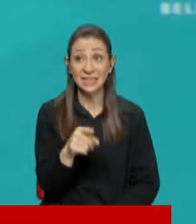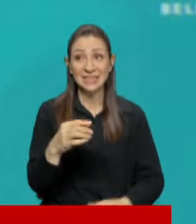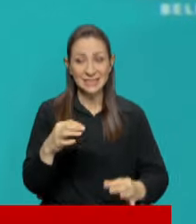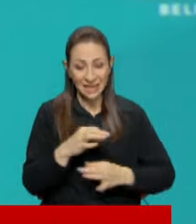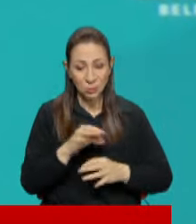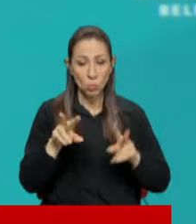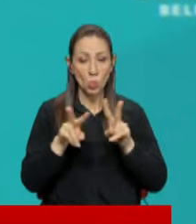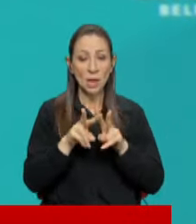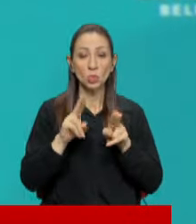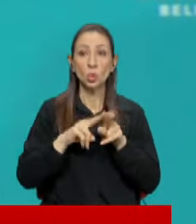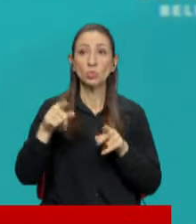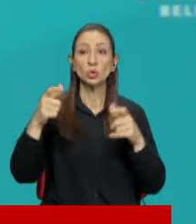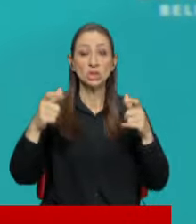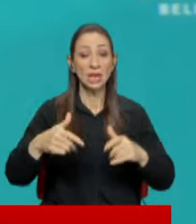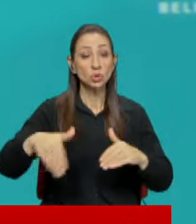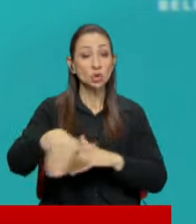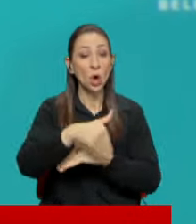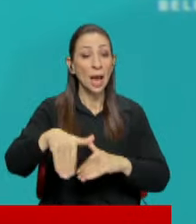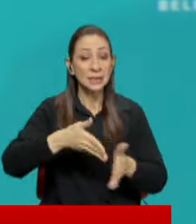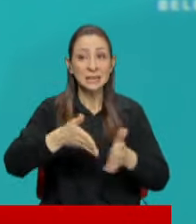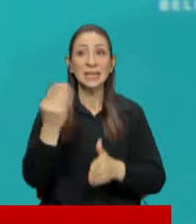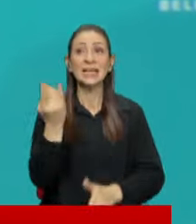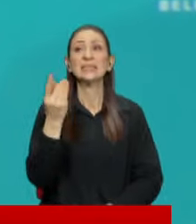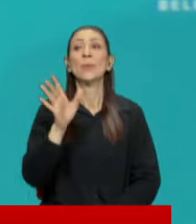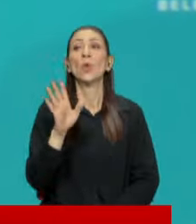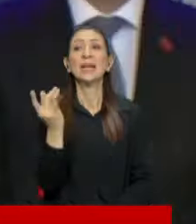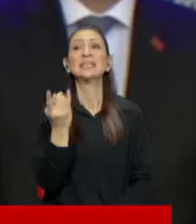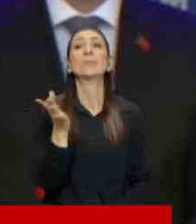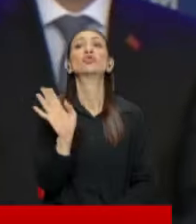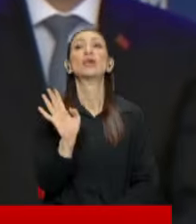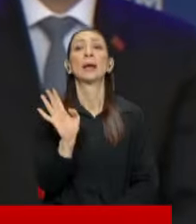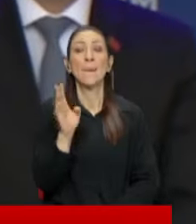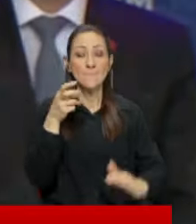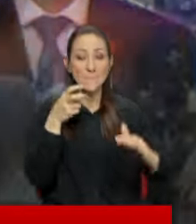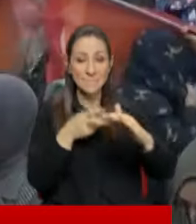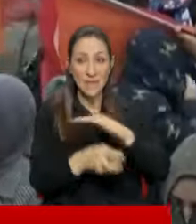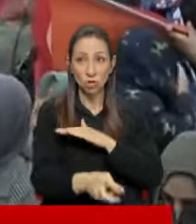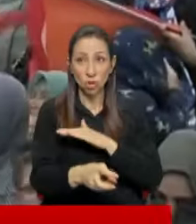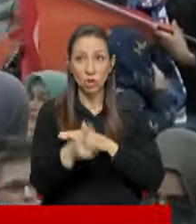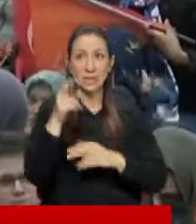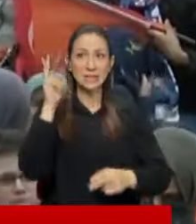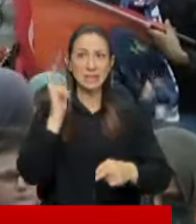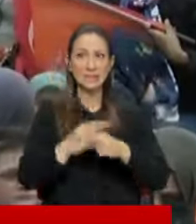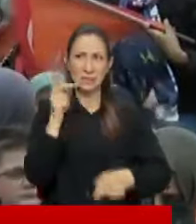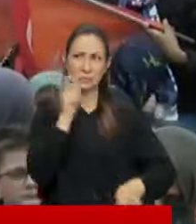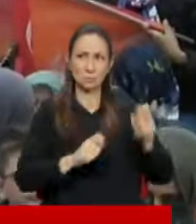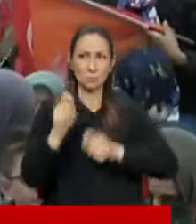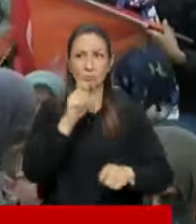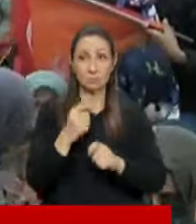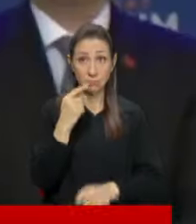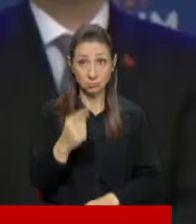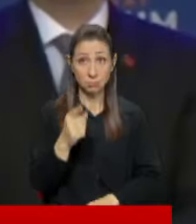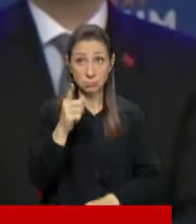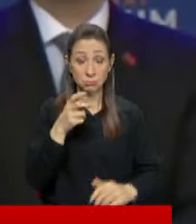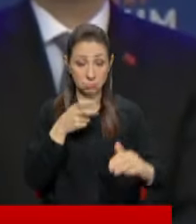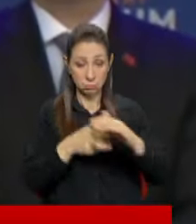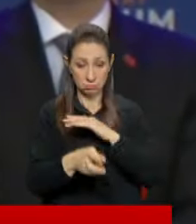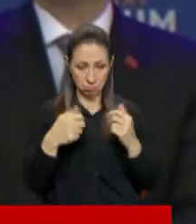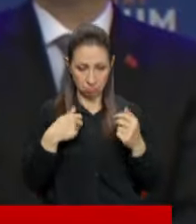Sayın Murat Kurum bu şehrin sokaklarında gezemiyor, gezemeyecek. Metro hattımızı hızlıca yapacağız dedik. Bu hattı